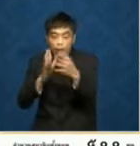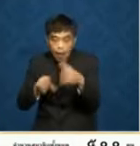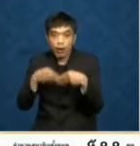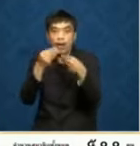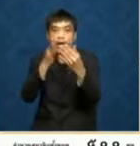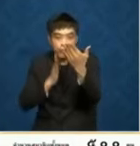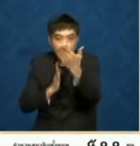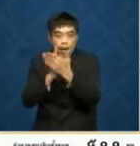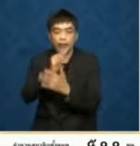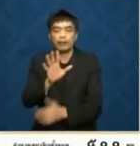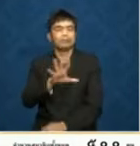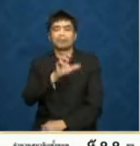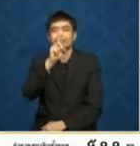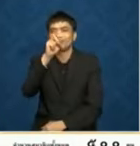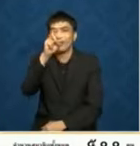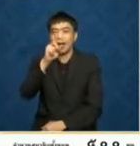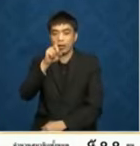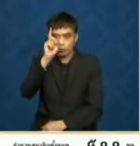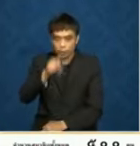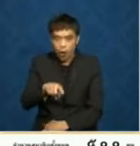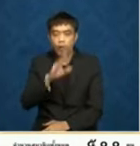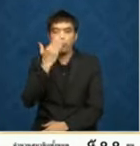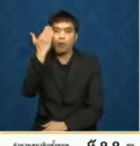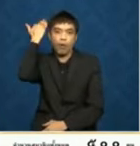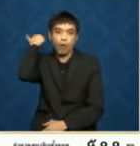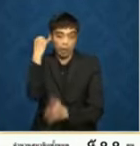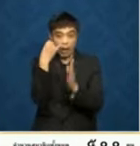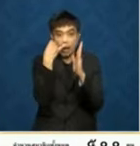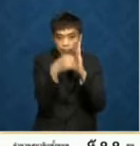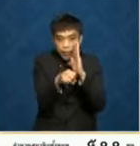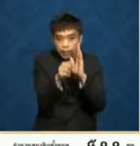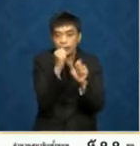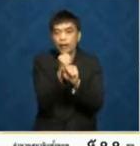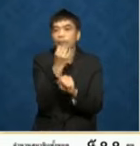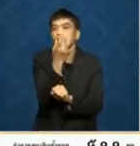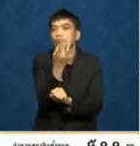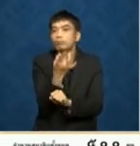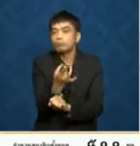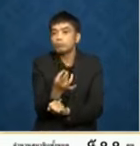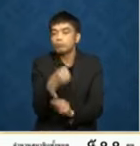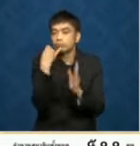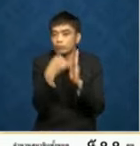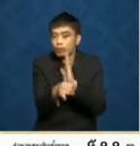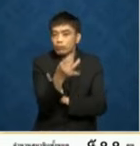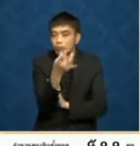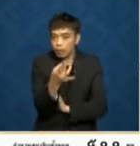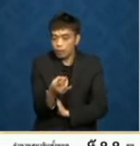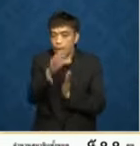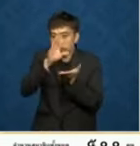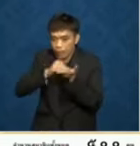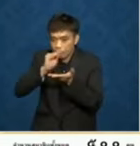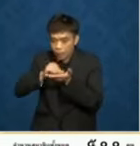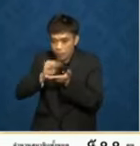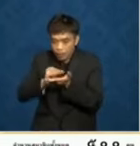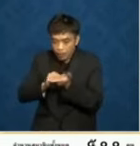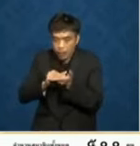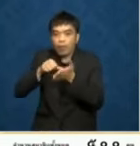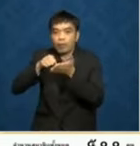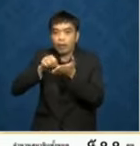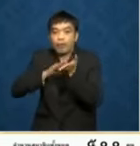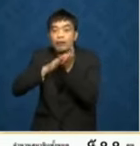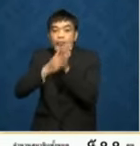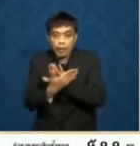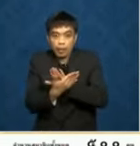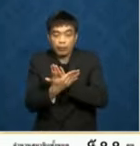ำเร็จไม่มการถอดบทเรียนจคามผดพาทในอดีตและอาจจะสร้างปัหาเดิมๆให้เกิดซ้ๆอีกในอนาคตด้ซ้ำ